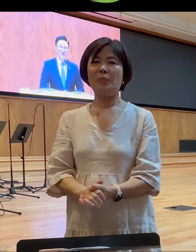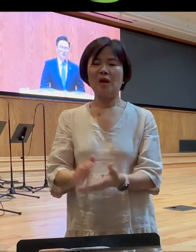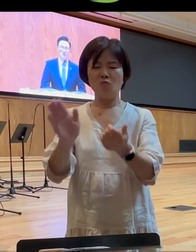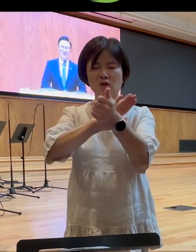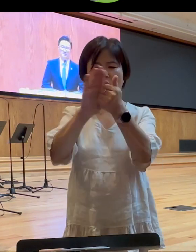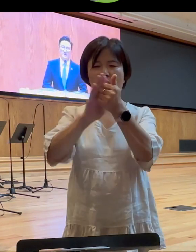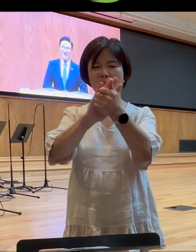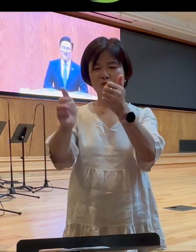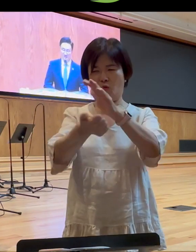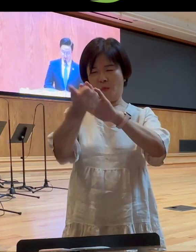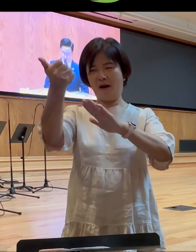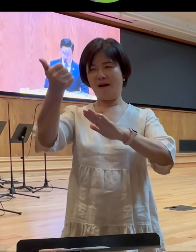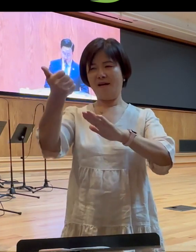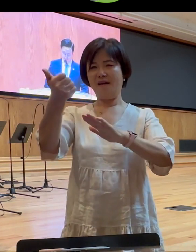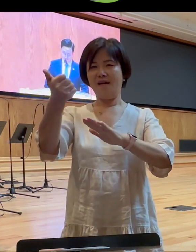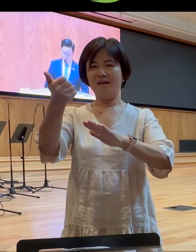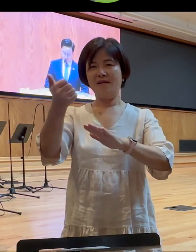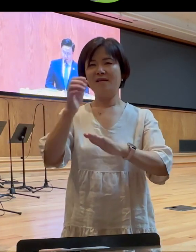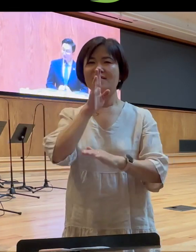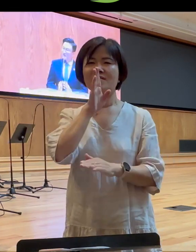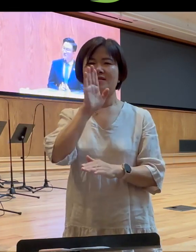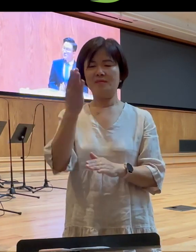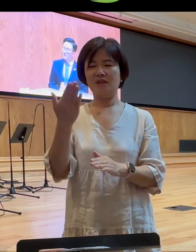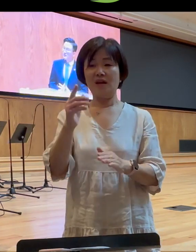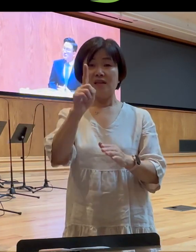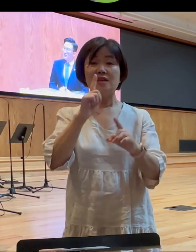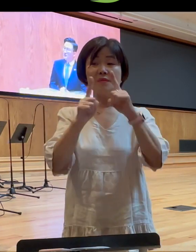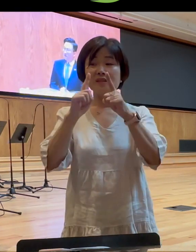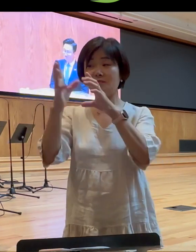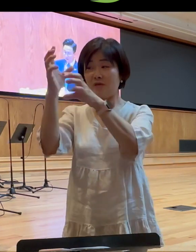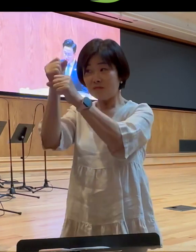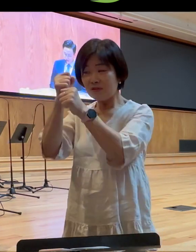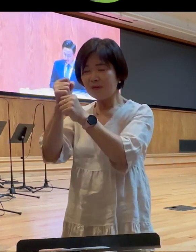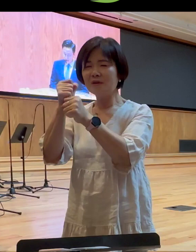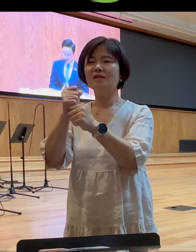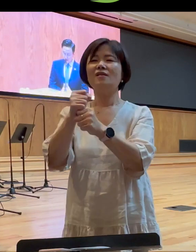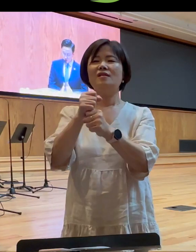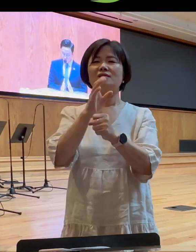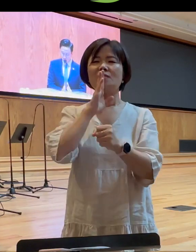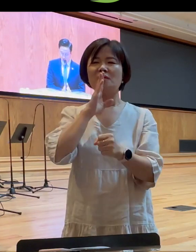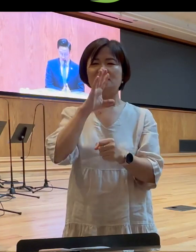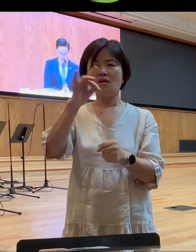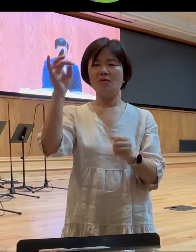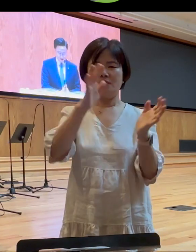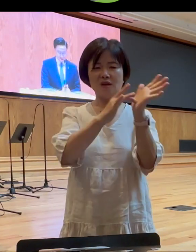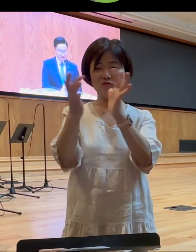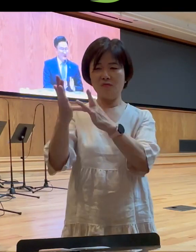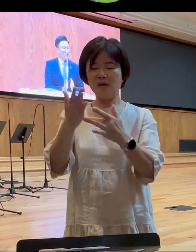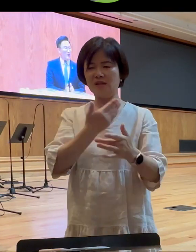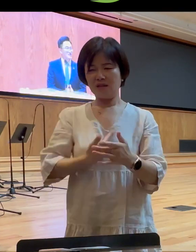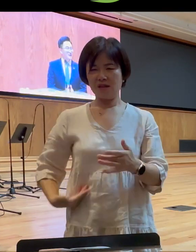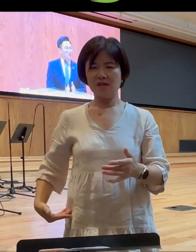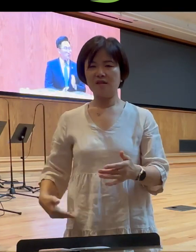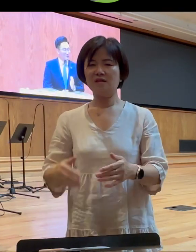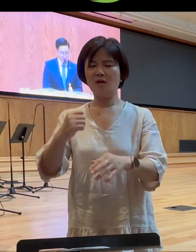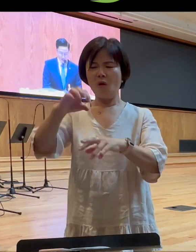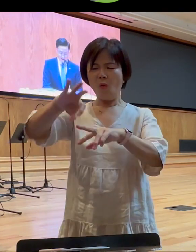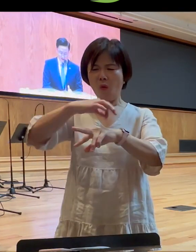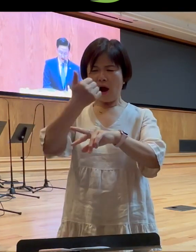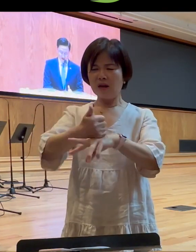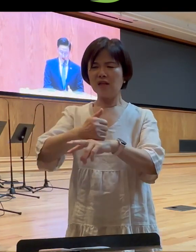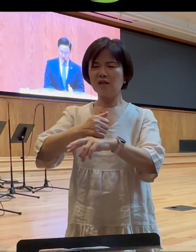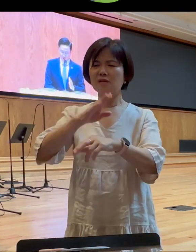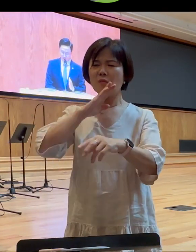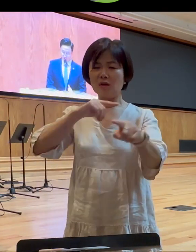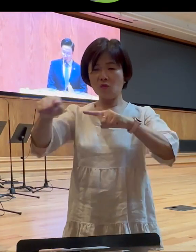위로와 소망입니다. 이 말씀을 붙잡으면서 1세기 주님의 제자들은 네로 황제가 통치자가